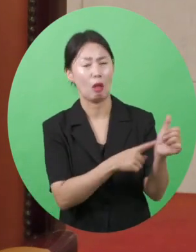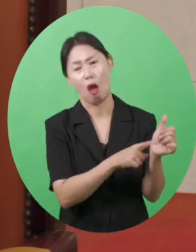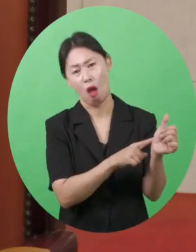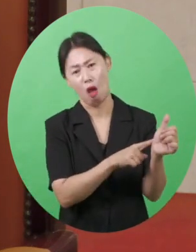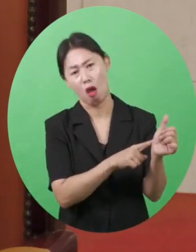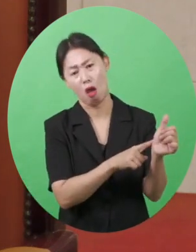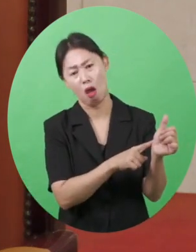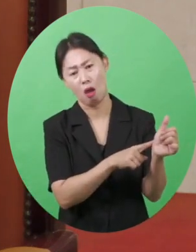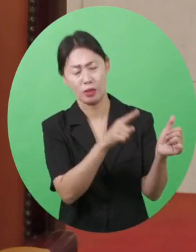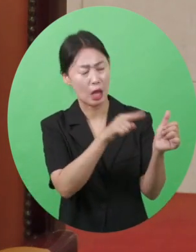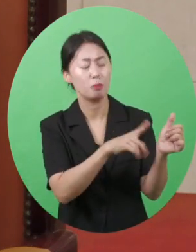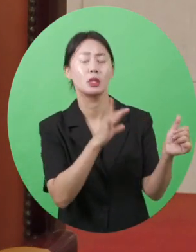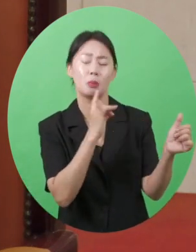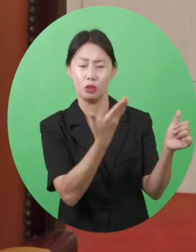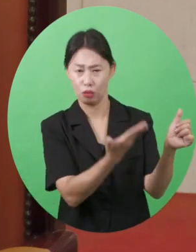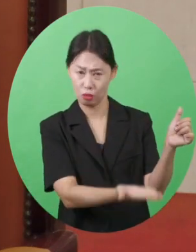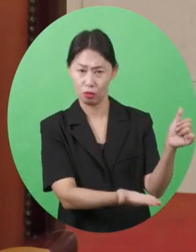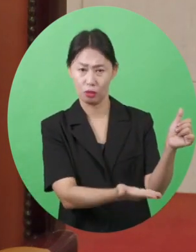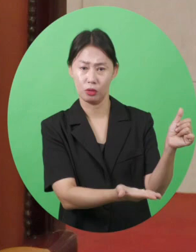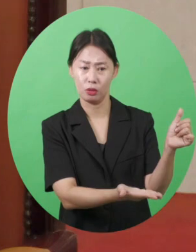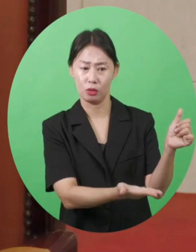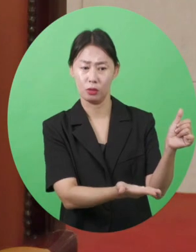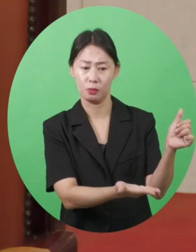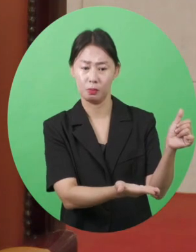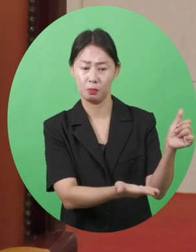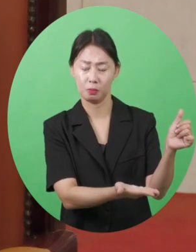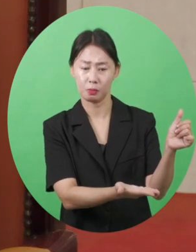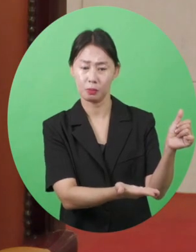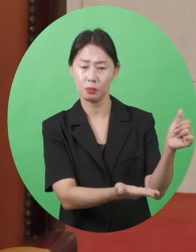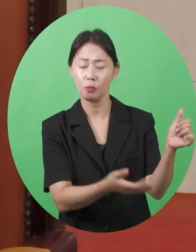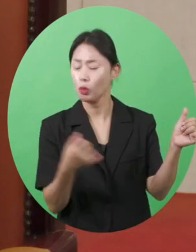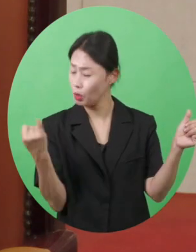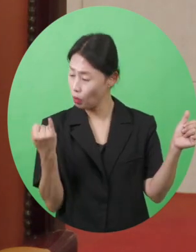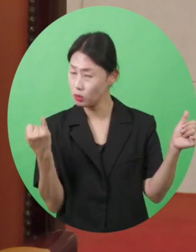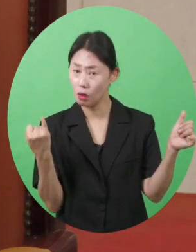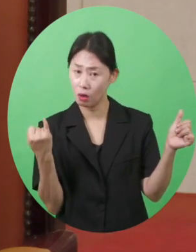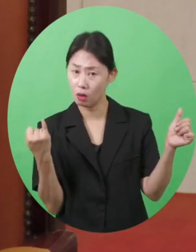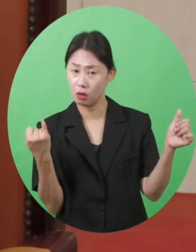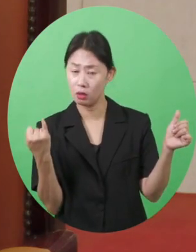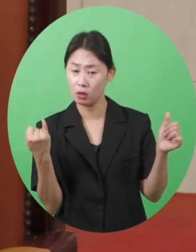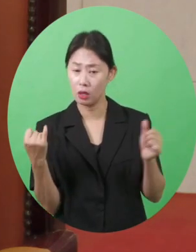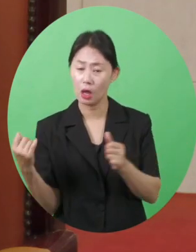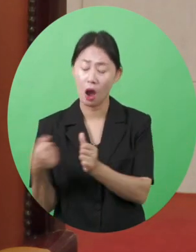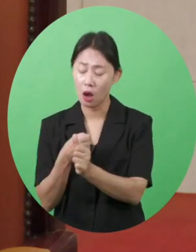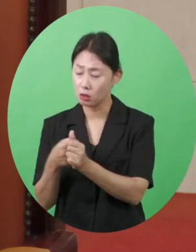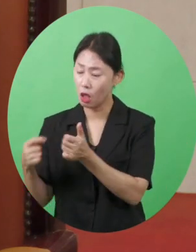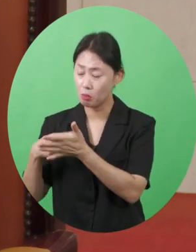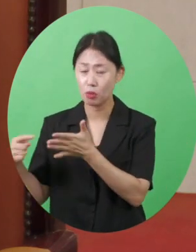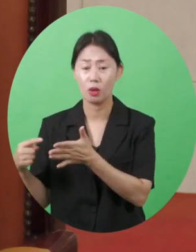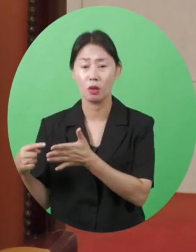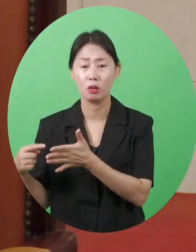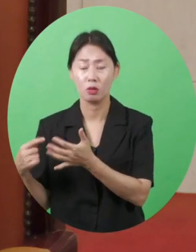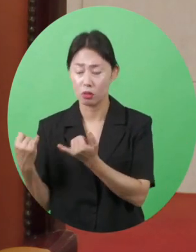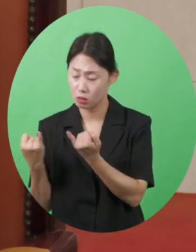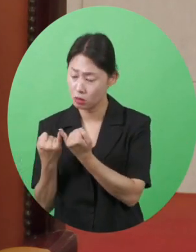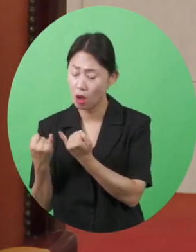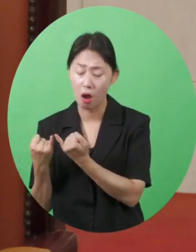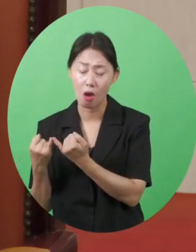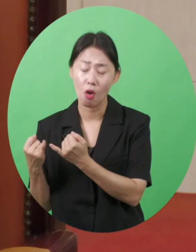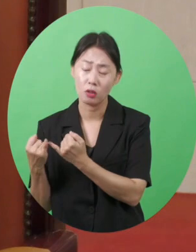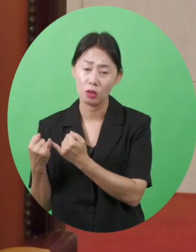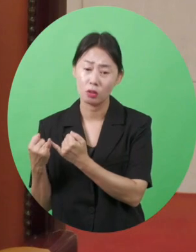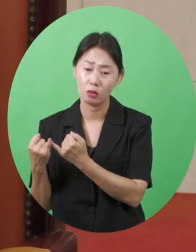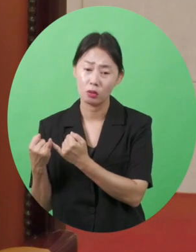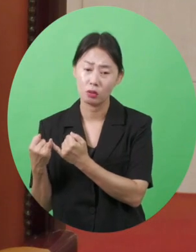남자분들이라 남자에 대한 쉼터로서밖에 운영할 수 없고 대부분 여자 학대 피해자 장애인이 입소 의뢰가